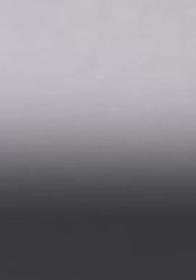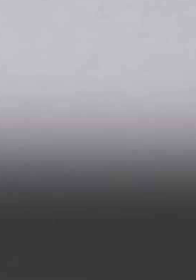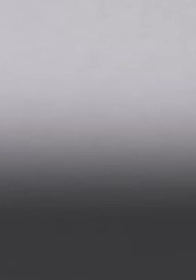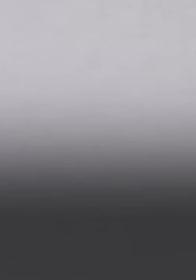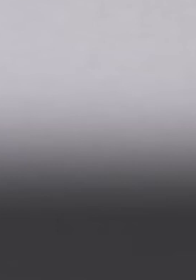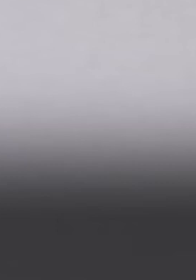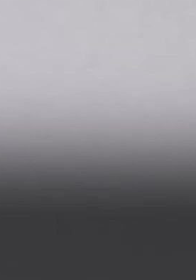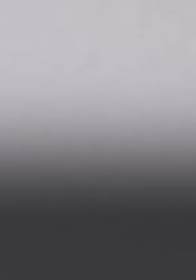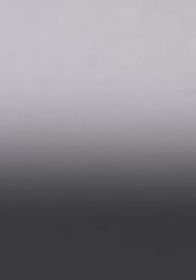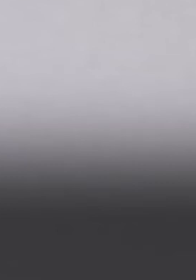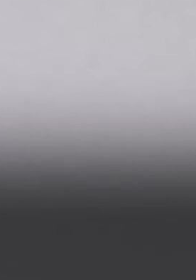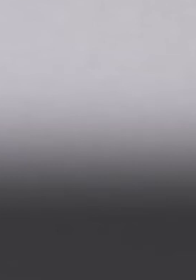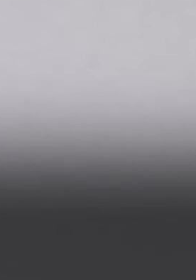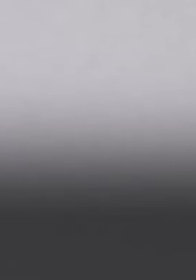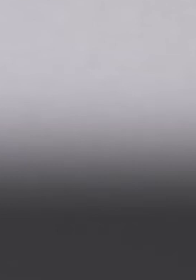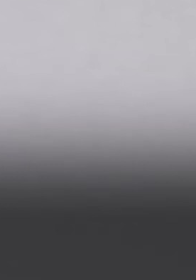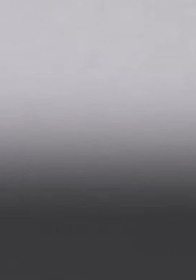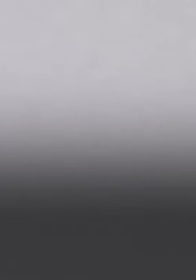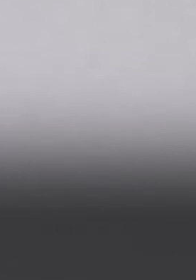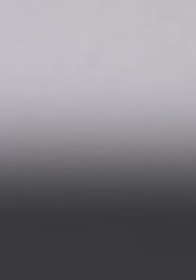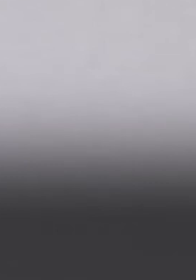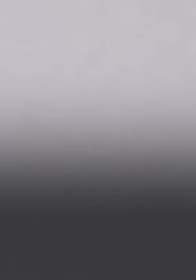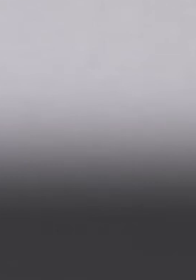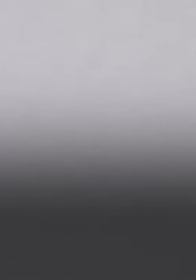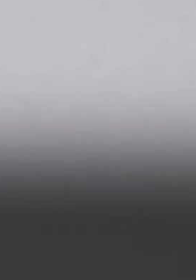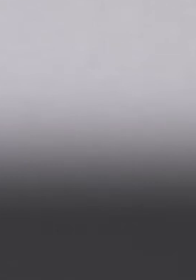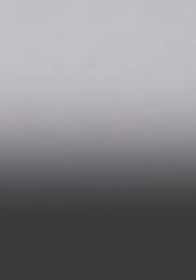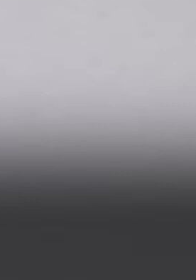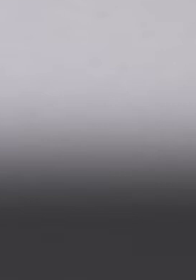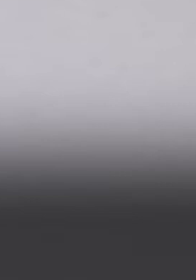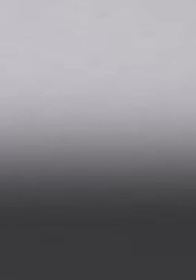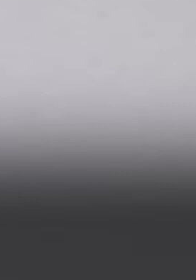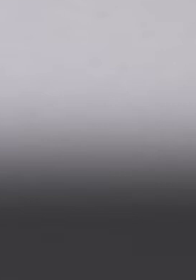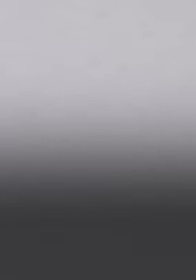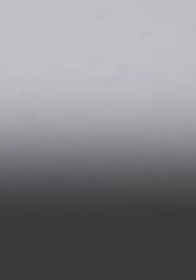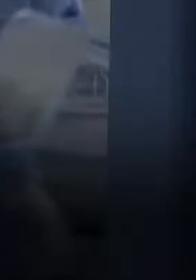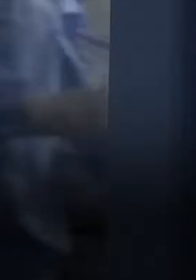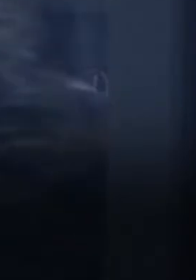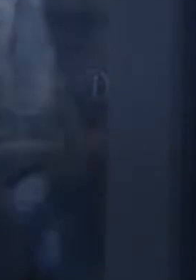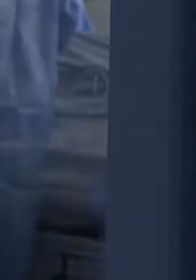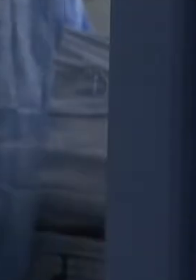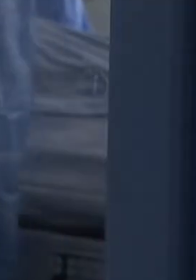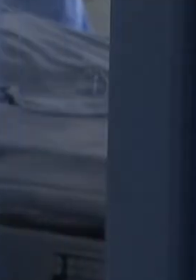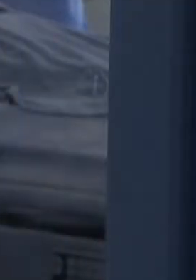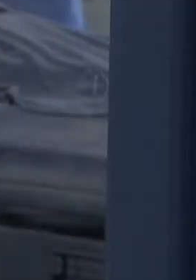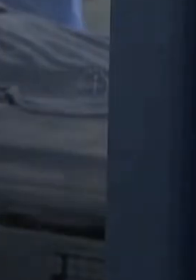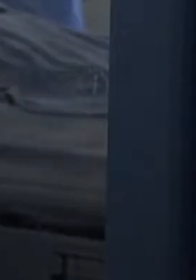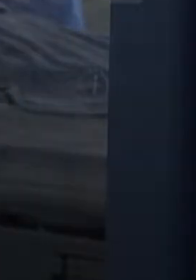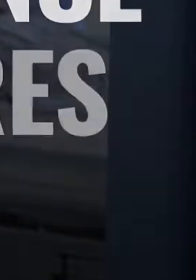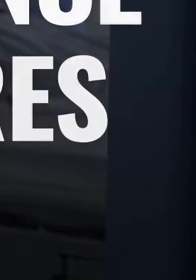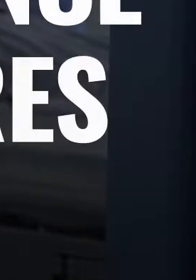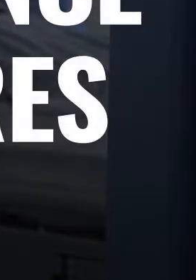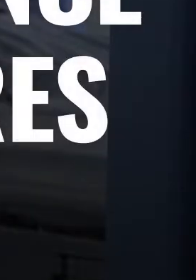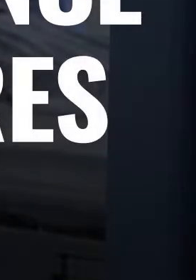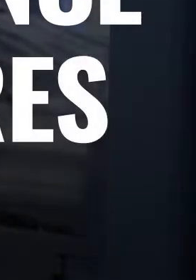Je ne vous annoncerai ni confinement, ni couvre-feu, ni fermeture anticipée des commerces, ni limitation des déplacements.